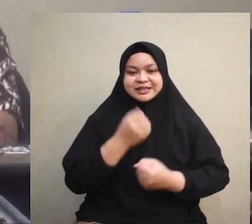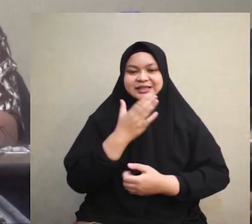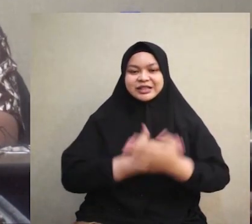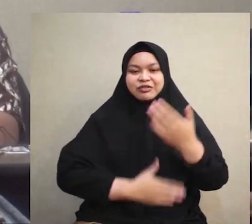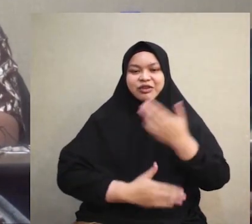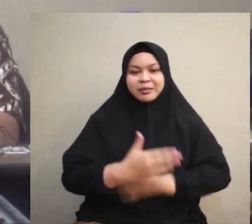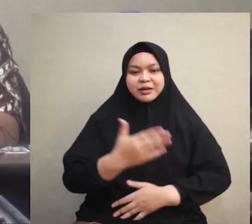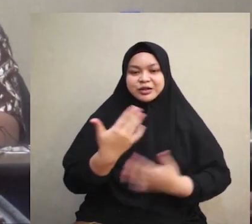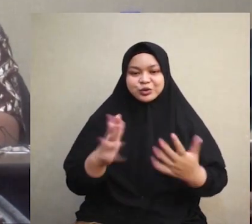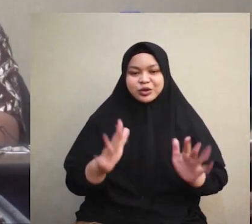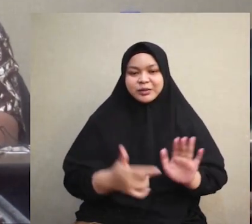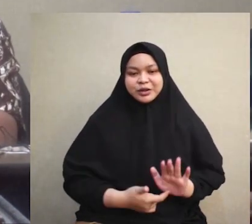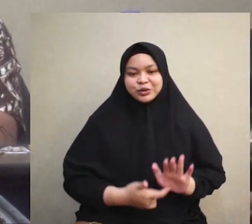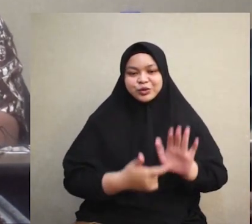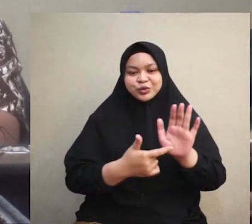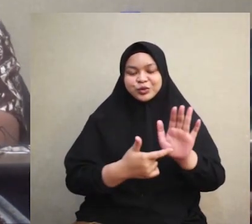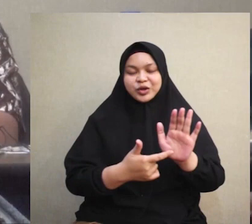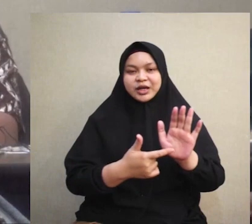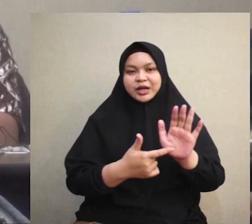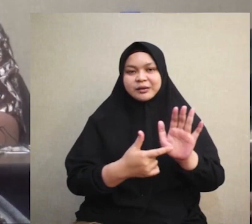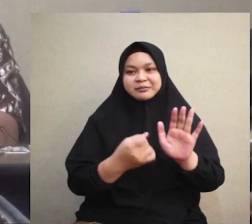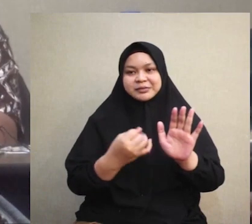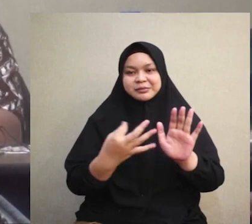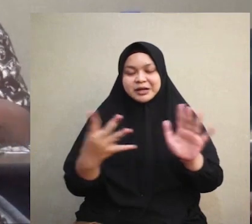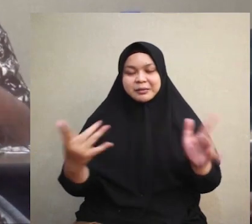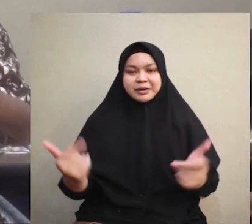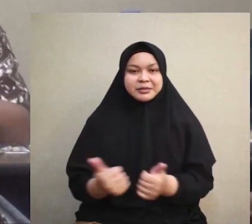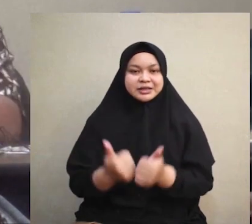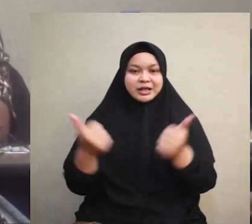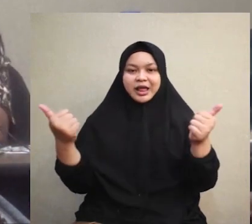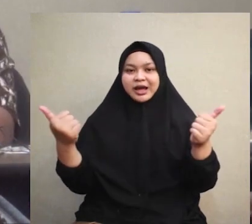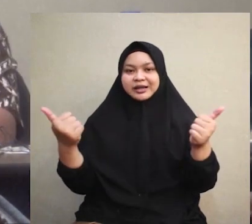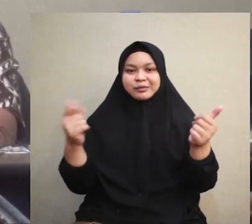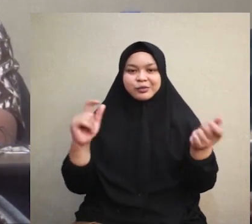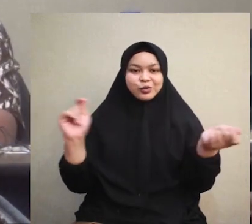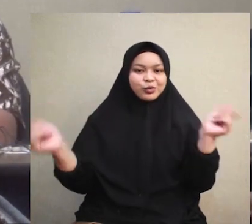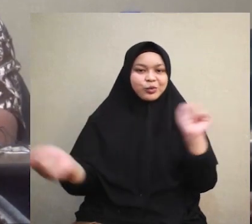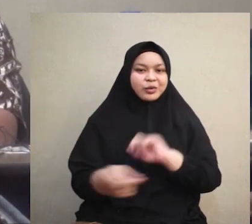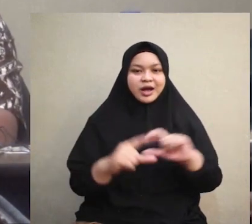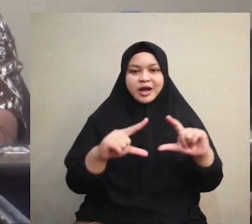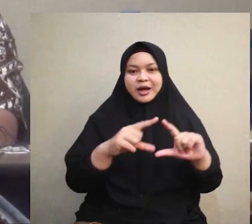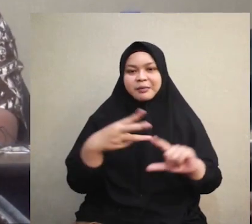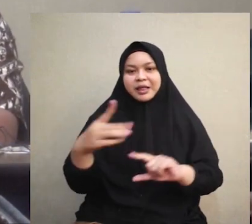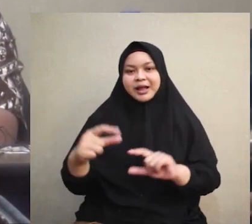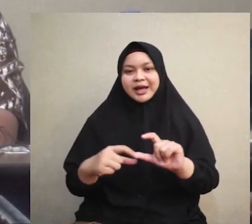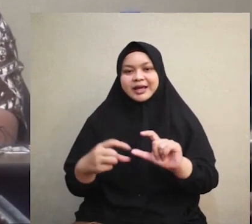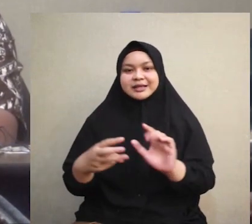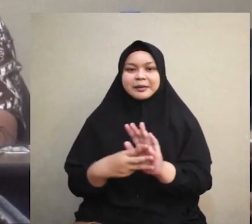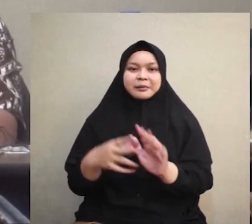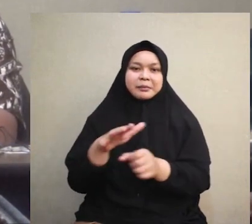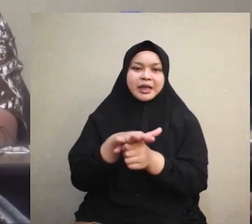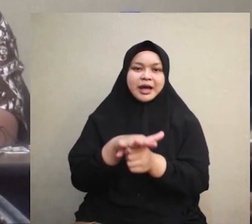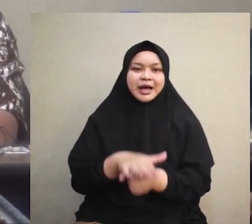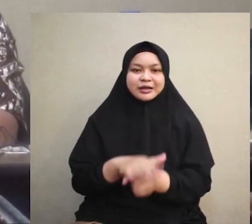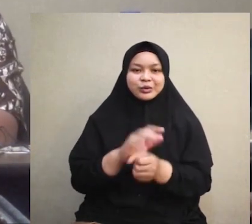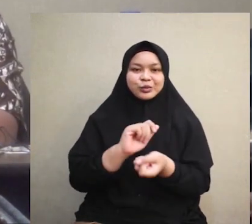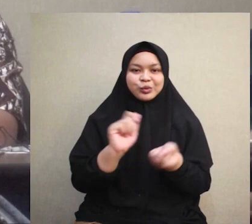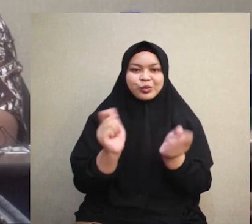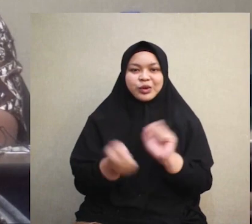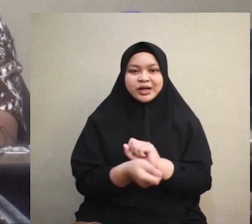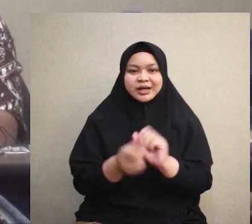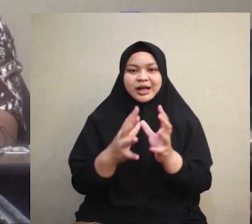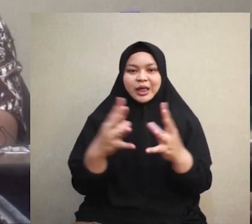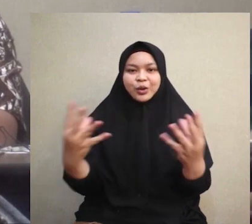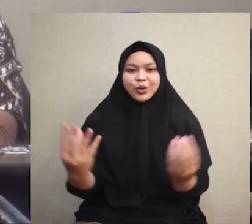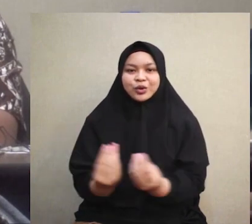telah menunjukkan sejumlah keberhasilan mengubah Abi Lais menjadi inklusif itu dan juga yang